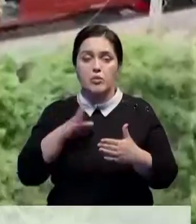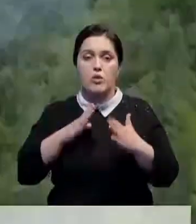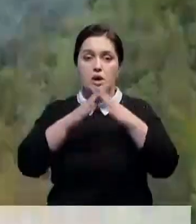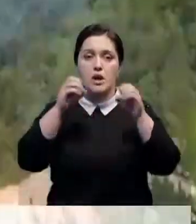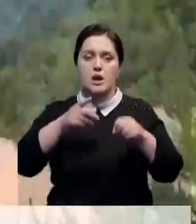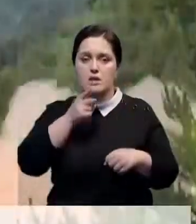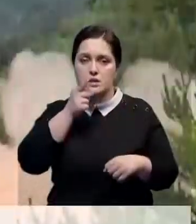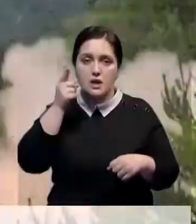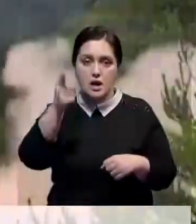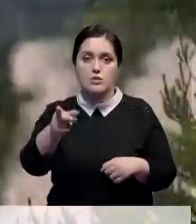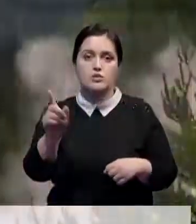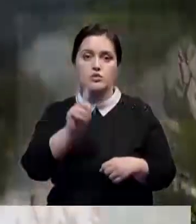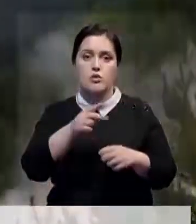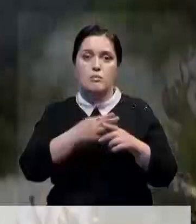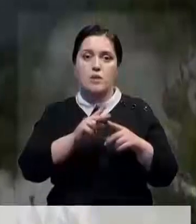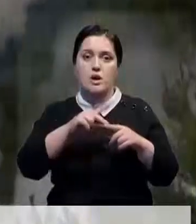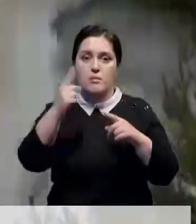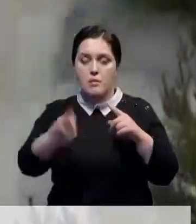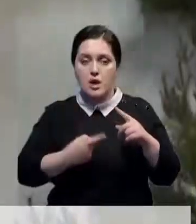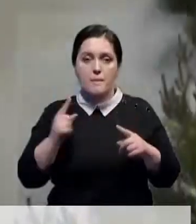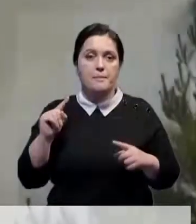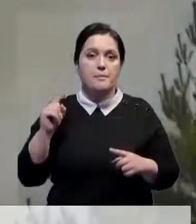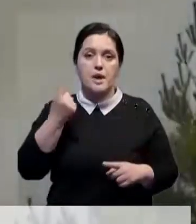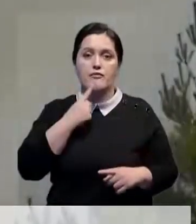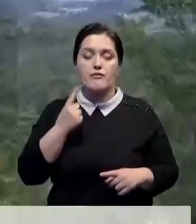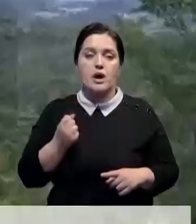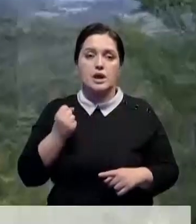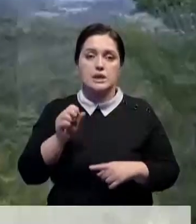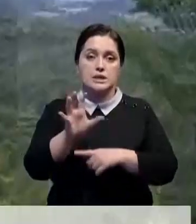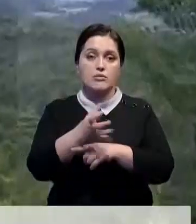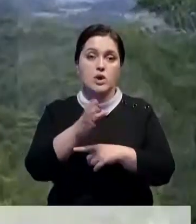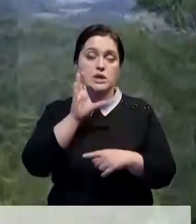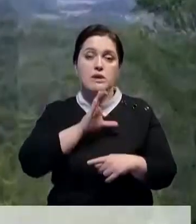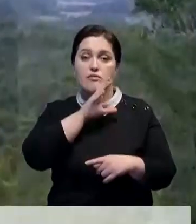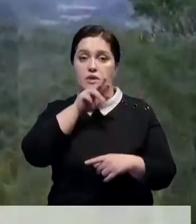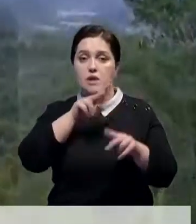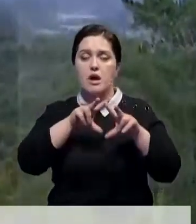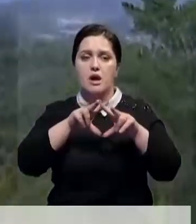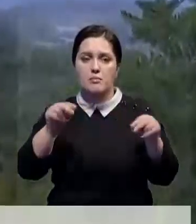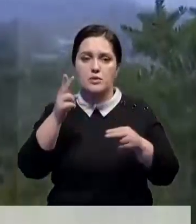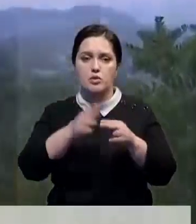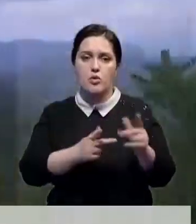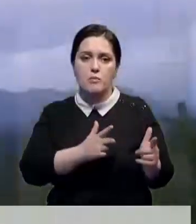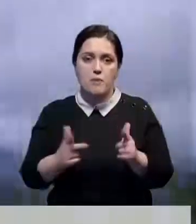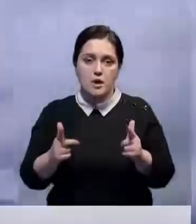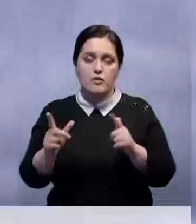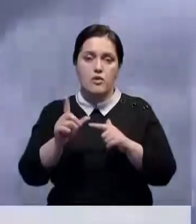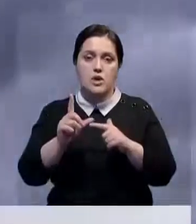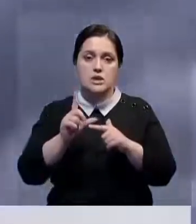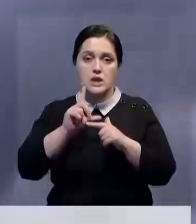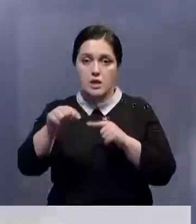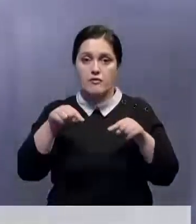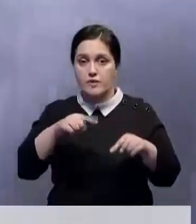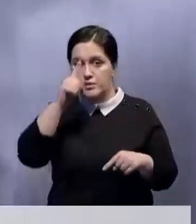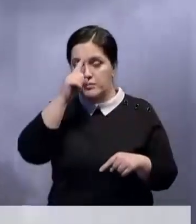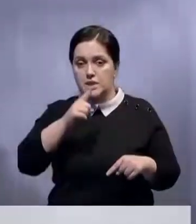ракету большой дальности, чтобы вывести на орбиту свой первый военный спутник. Ранее Северная Корея обещала закончить подготовку к его запуску